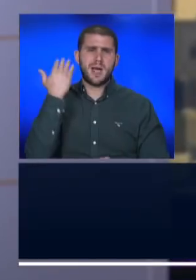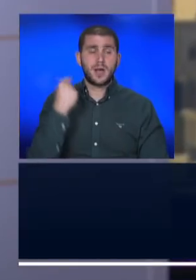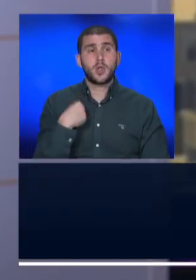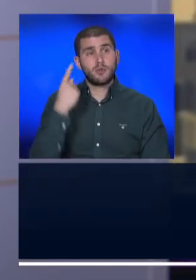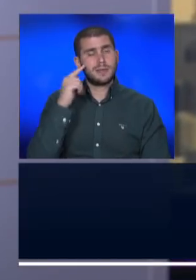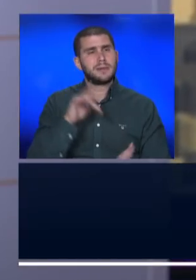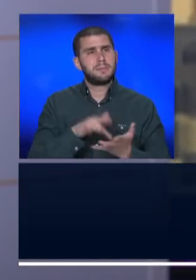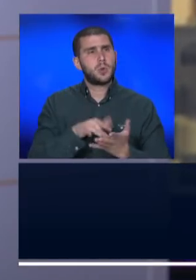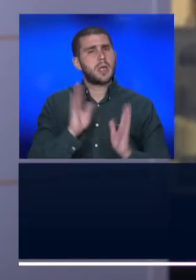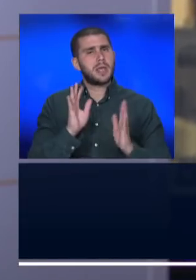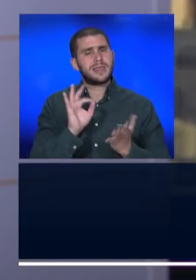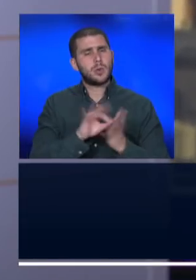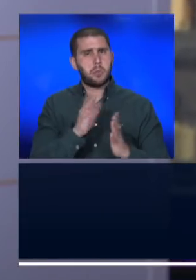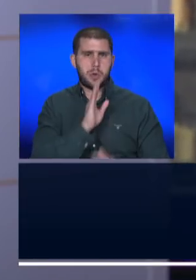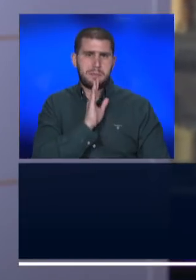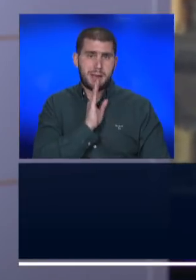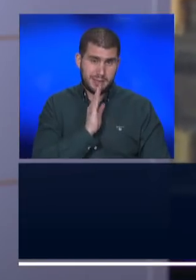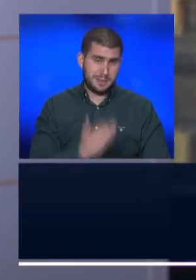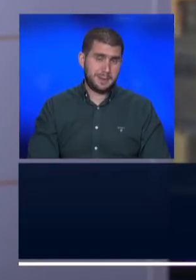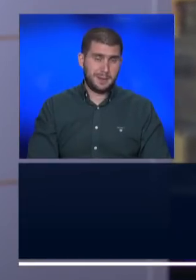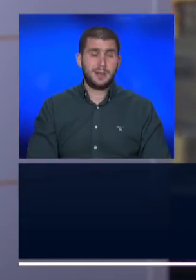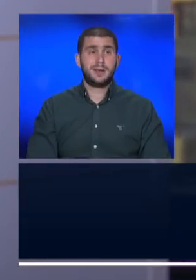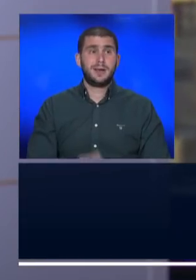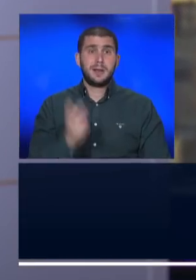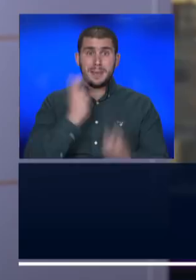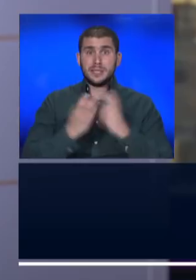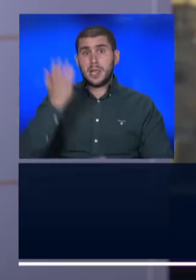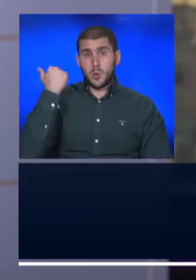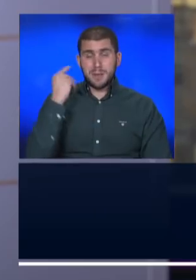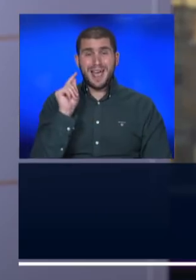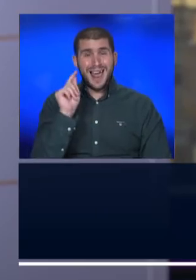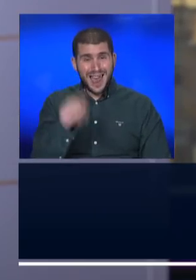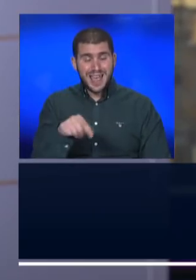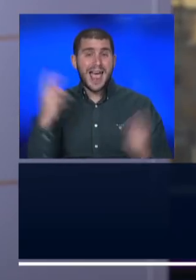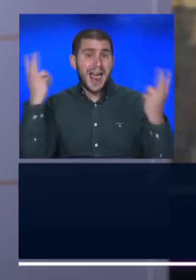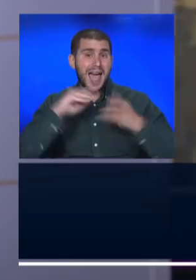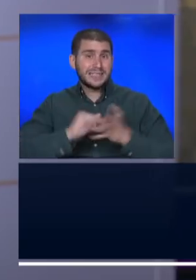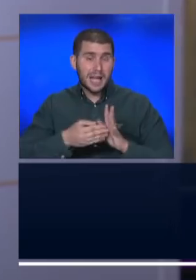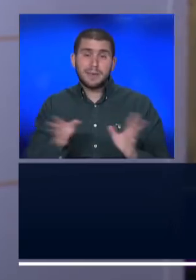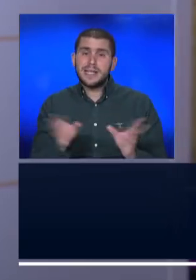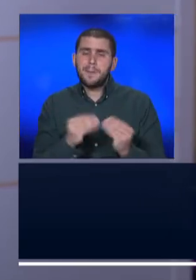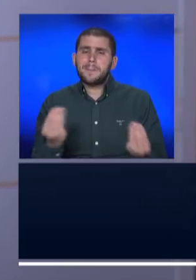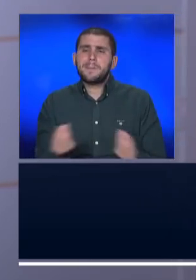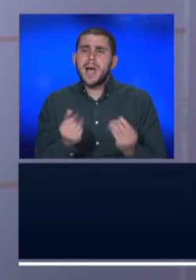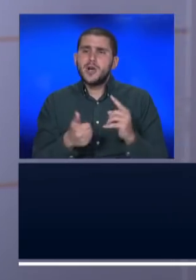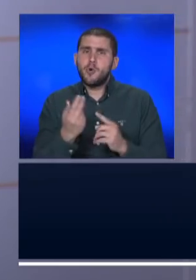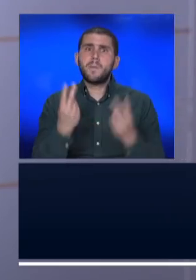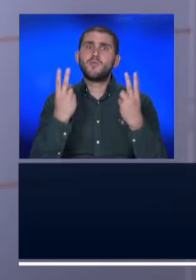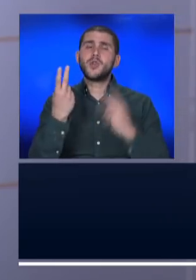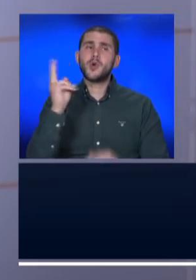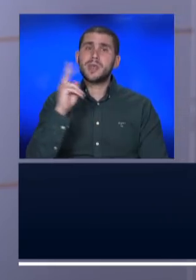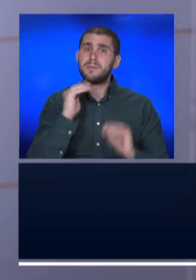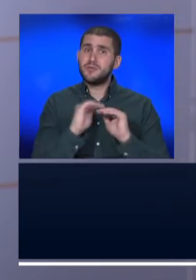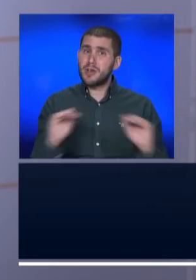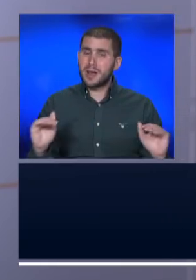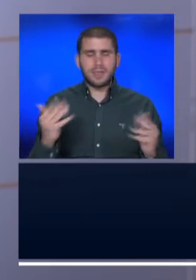בעייתית, שבה הניסיון הקודם להגיע להסכם עם איזשהו משהו שהוא יותר משמעותי משקט, פשוט נכשל.